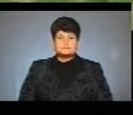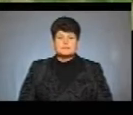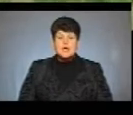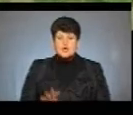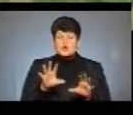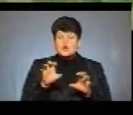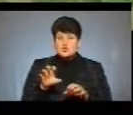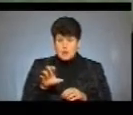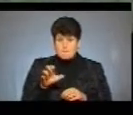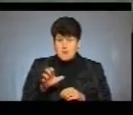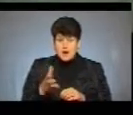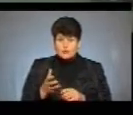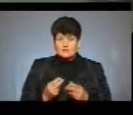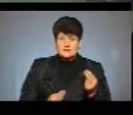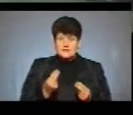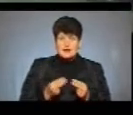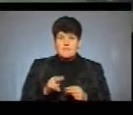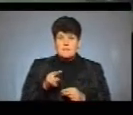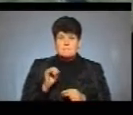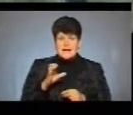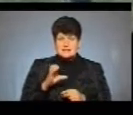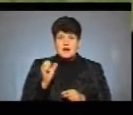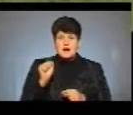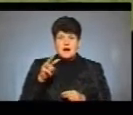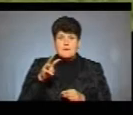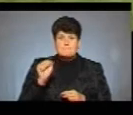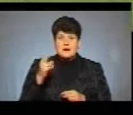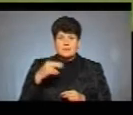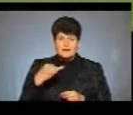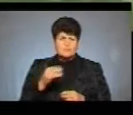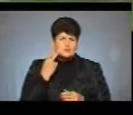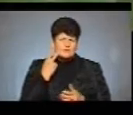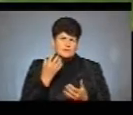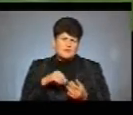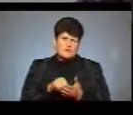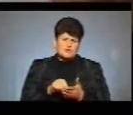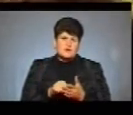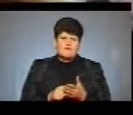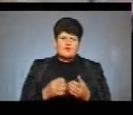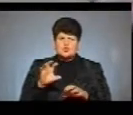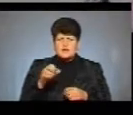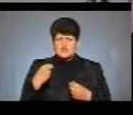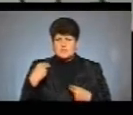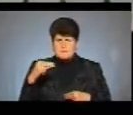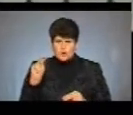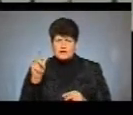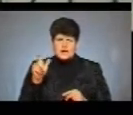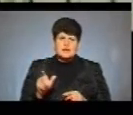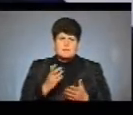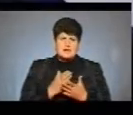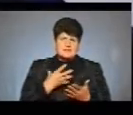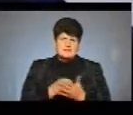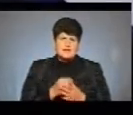Собаку супергероя Фокстера зіграв пес Амадей. Він постійно бере участь у собачих чемпіонатах та має власний канал на